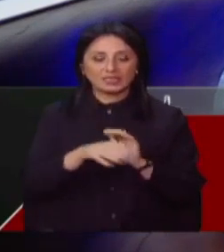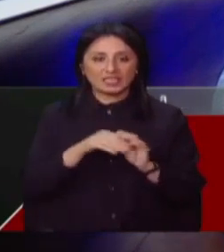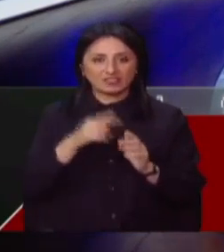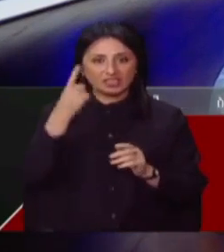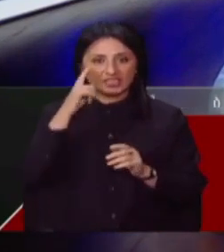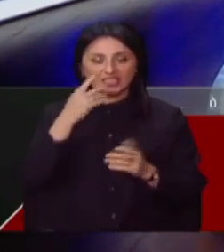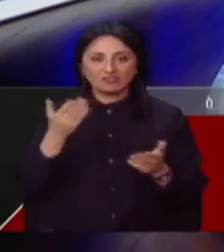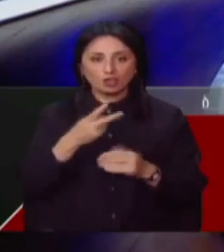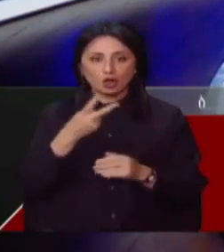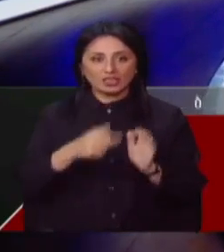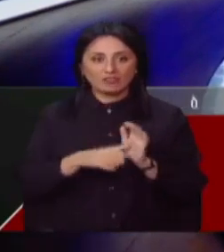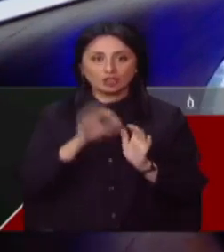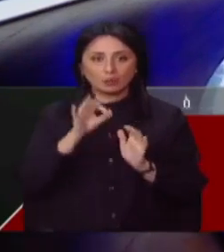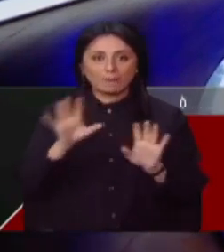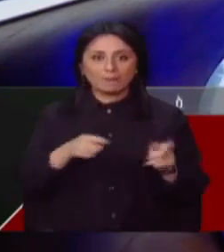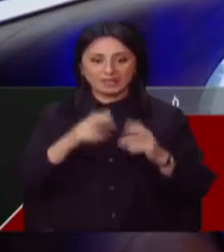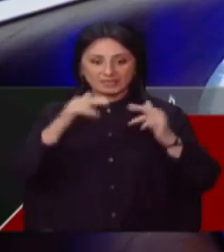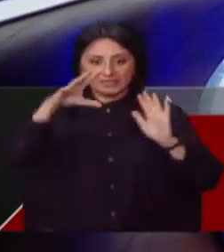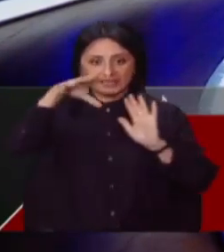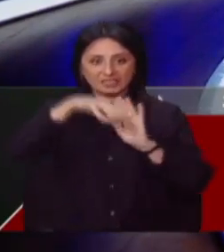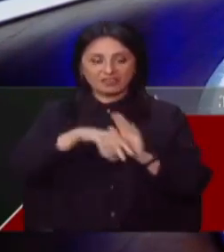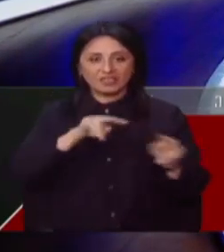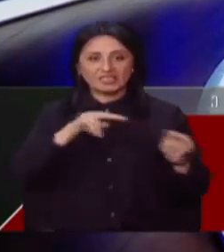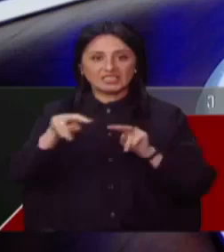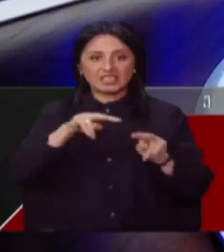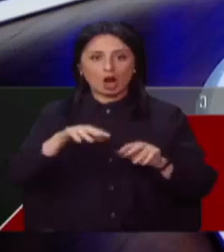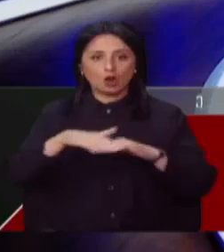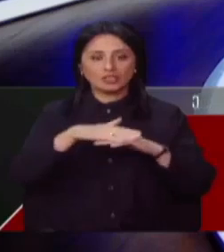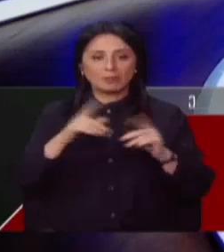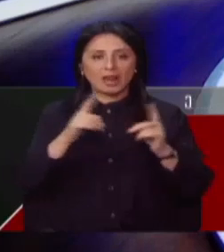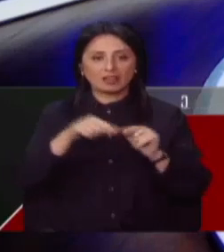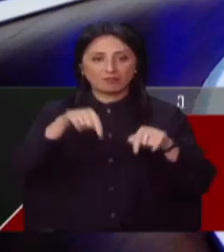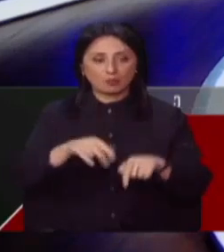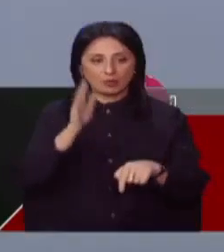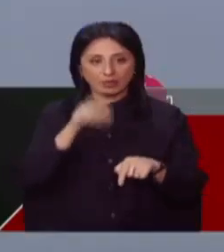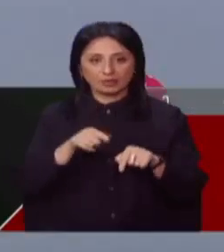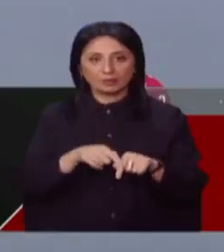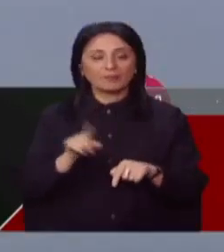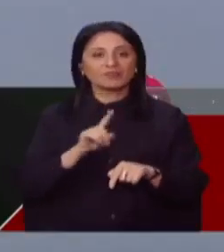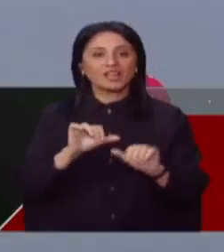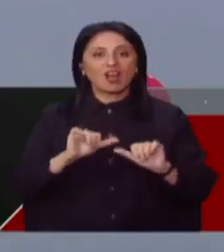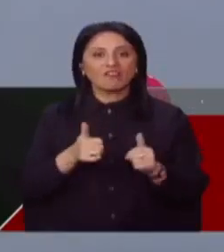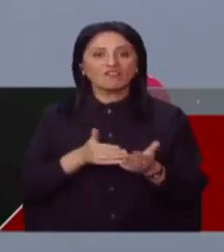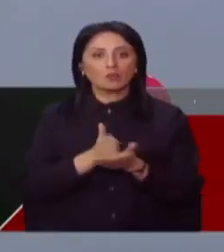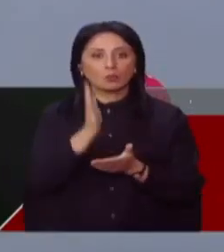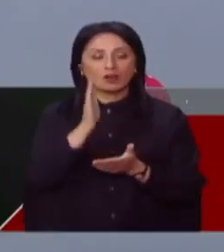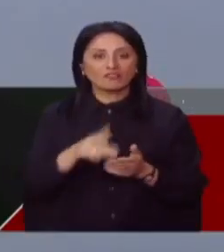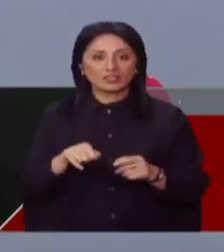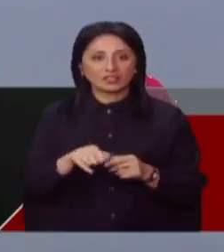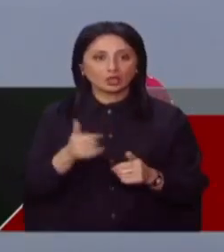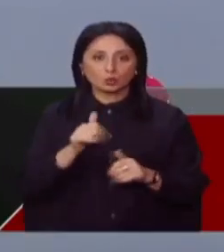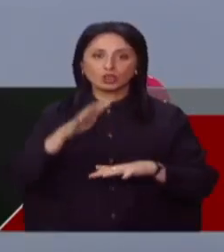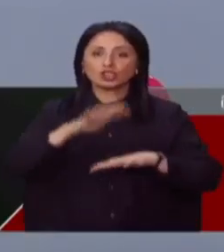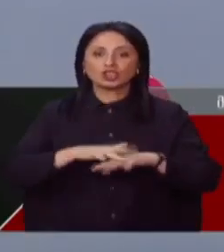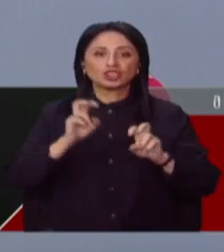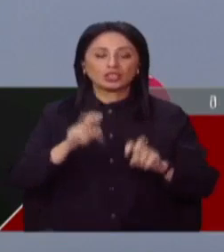საარჩევნო ინიციატივა, რომელიც 26 ოქტომბერს პრეზიდენტის სასახლეში საკოორდინაციო პლატფორმის მოწყობას გულისხმობს. რა ფუნქცია ექნება პლატფორმას თუ